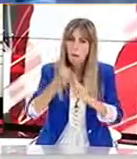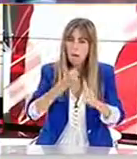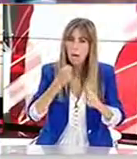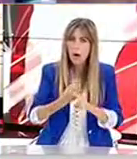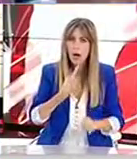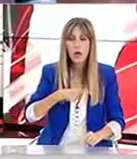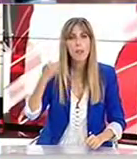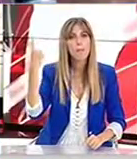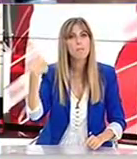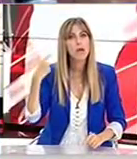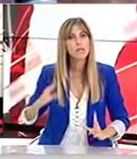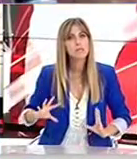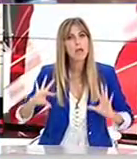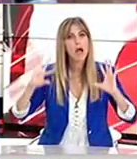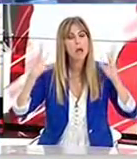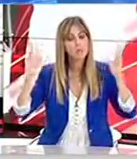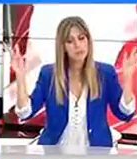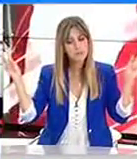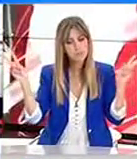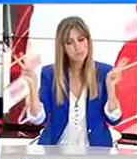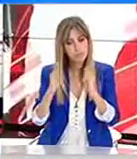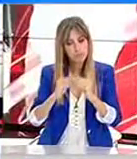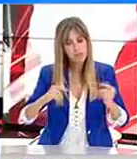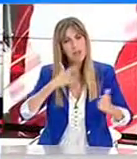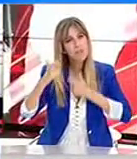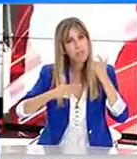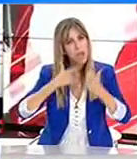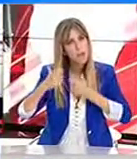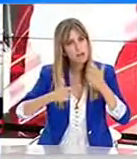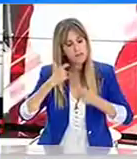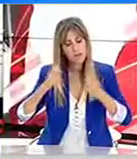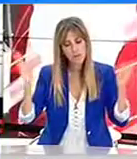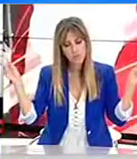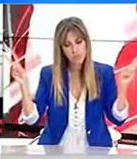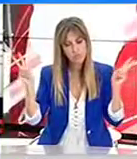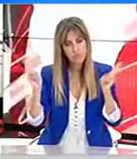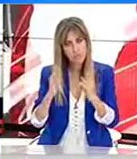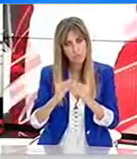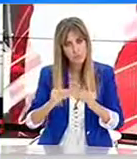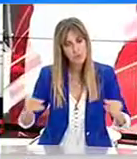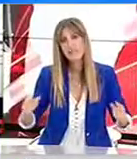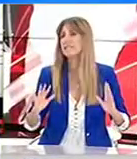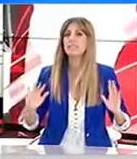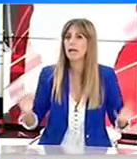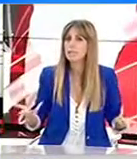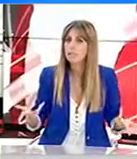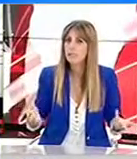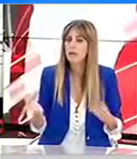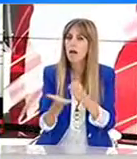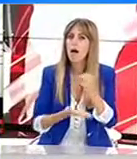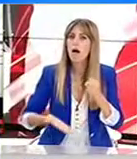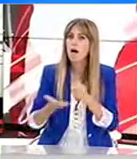Λοιπόν, υπάρχει λοιπόν μια σταδιακή τάση ελάφρυνσης και ενίσχυσης του